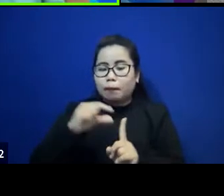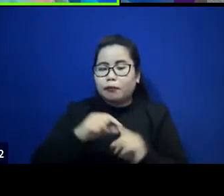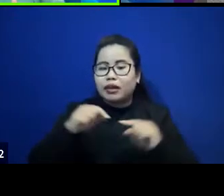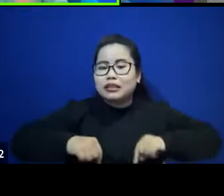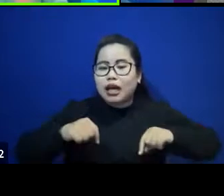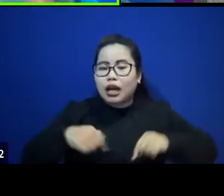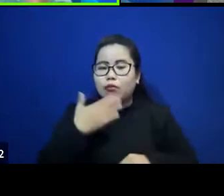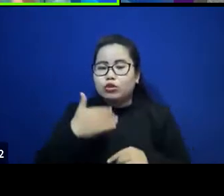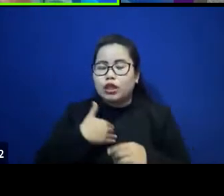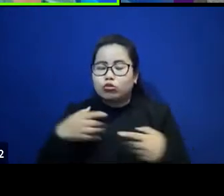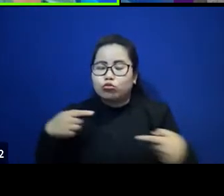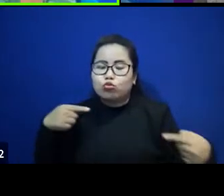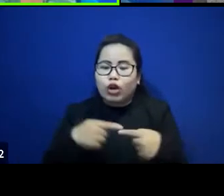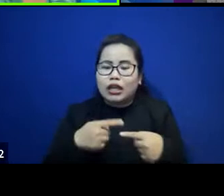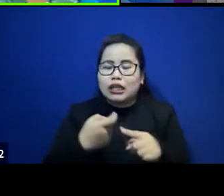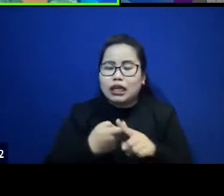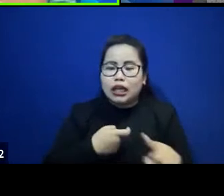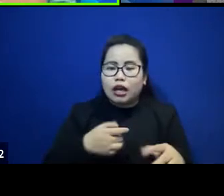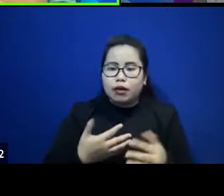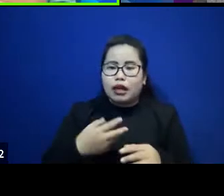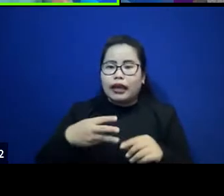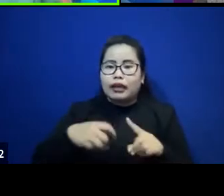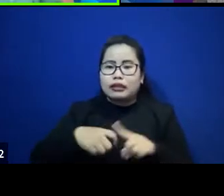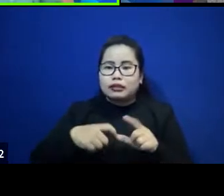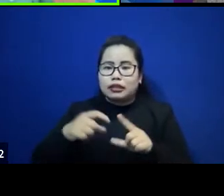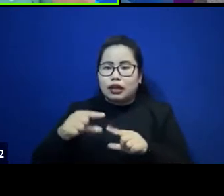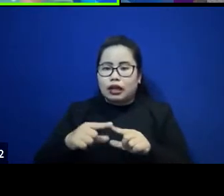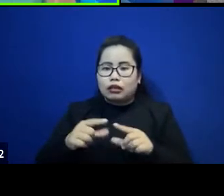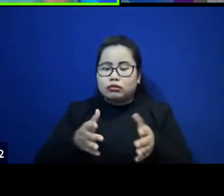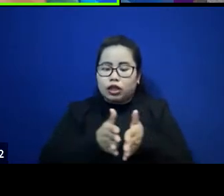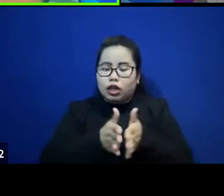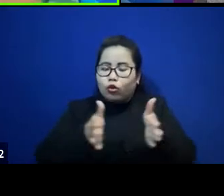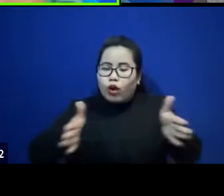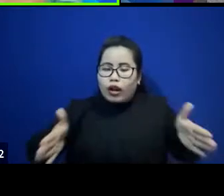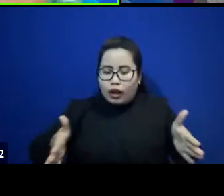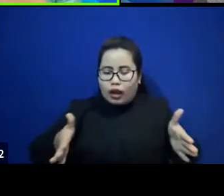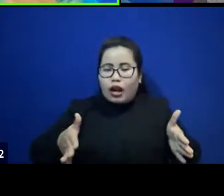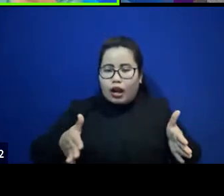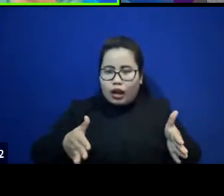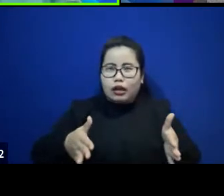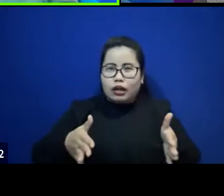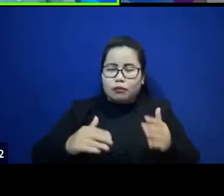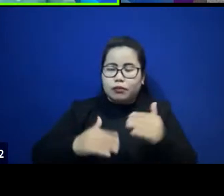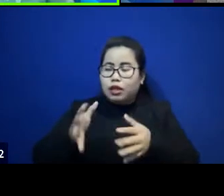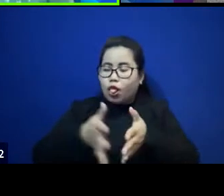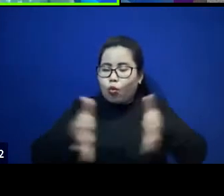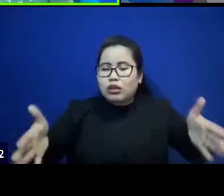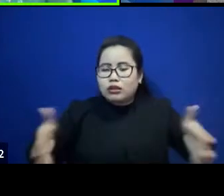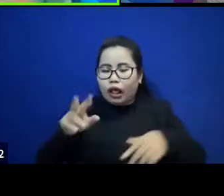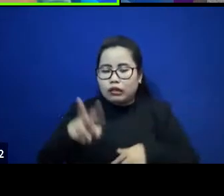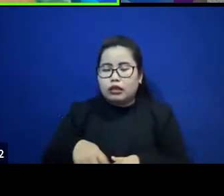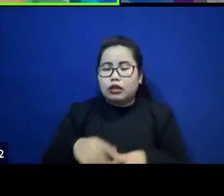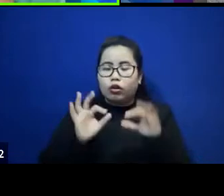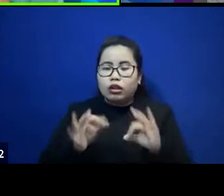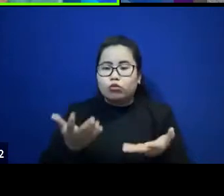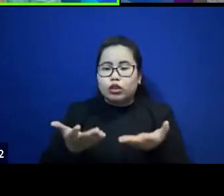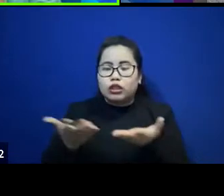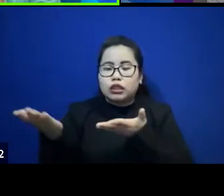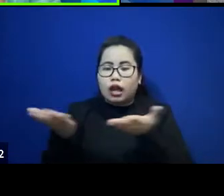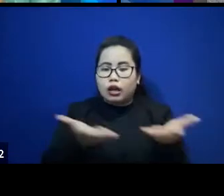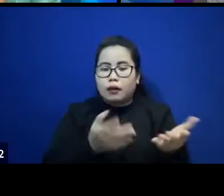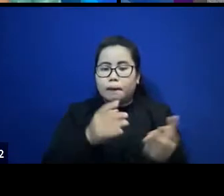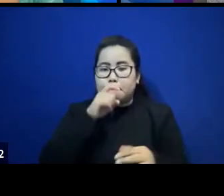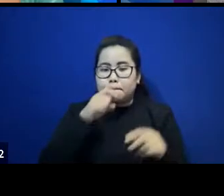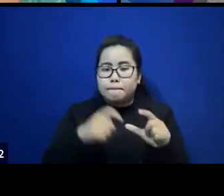konfigurasi terhadap ekstrateritorial application mungkin saya menginstalnya ke sana silakan mungkin palsu